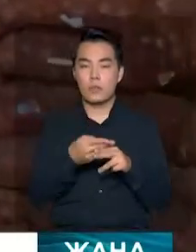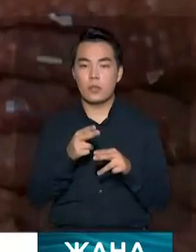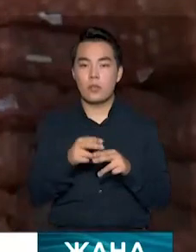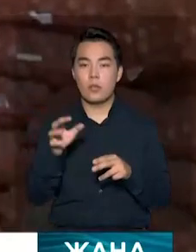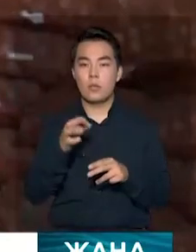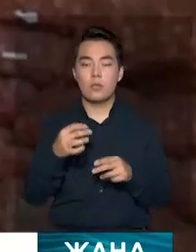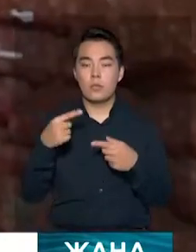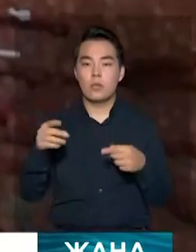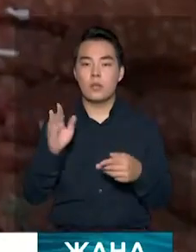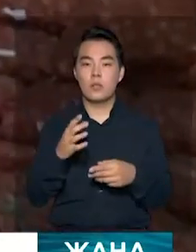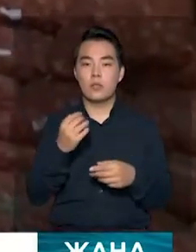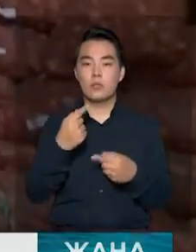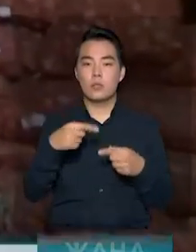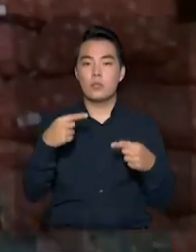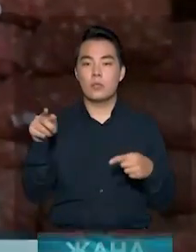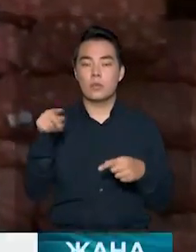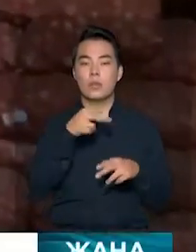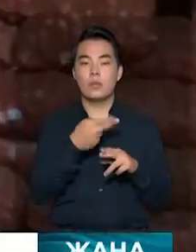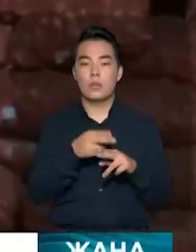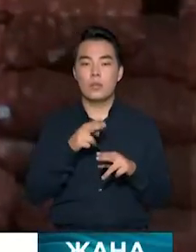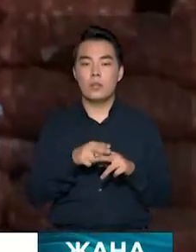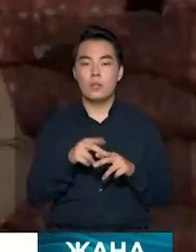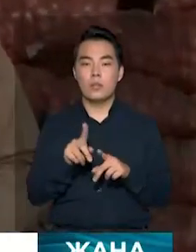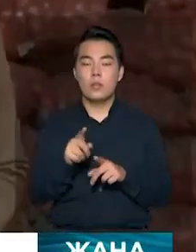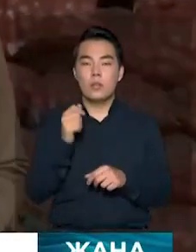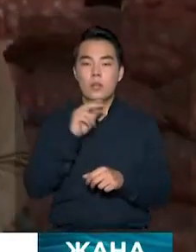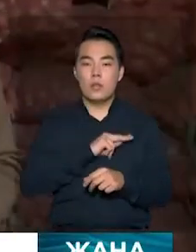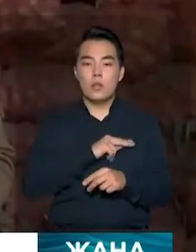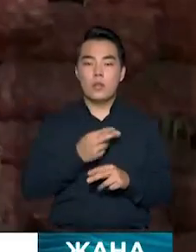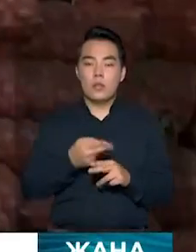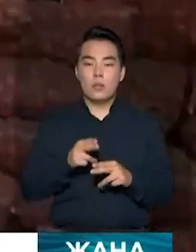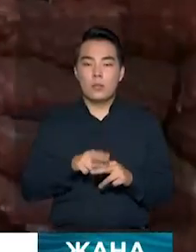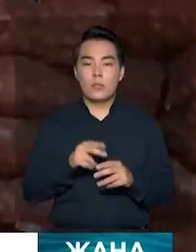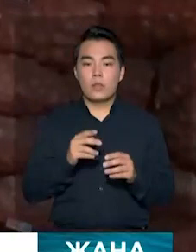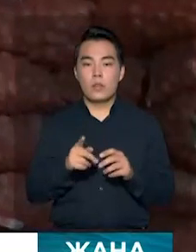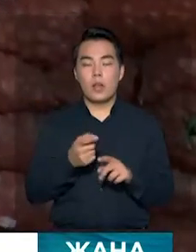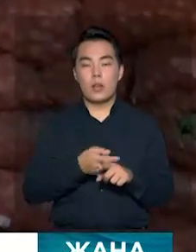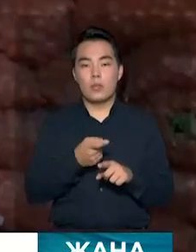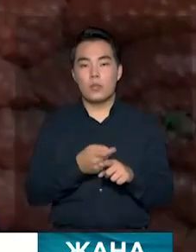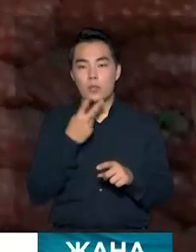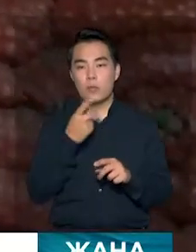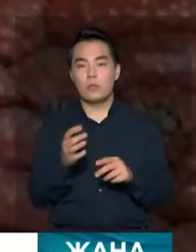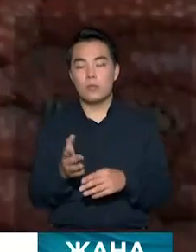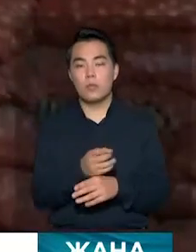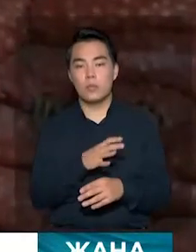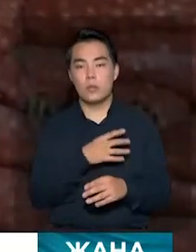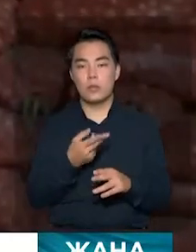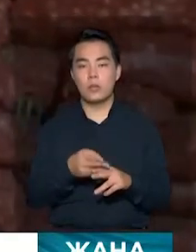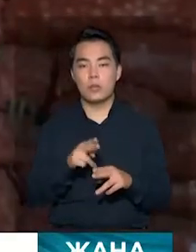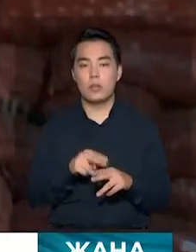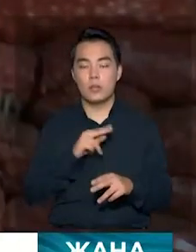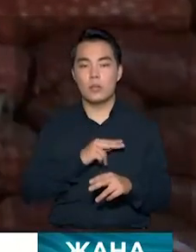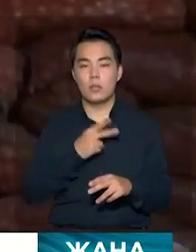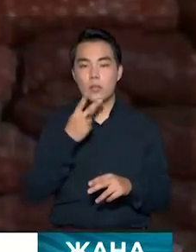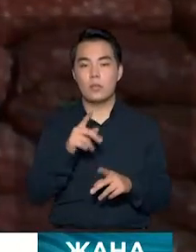облыстық ғана емес басқа өңірлерде қамтамасыз етіп отырған шаруалар биыл картоптан да көш бастады. Яғни шаруалар былтырға қарағанда картопты